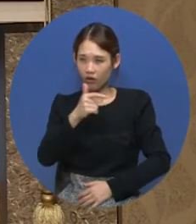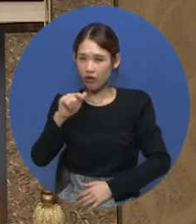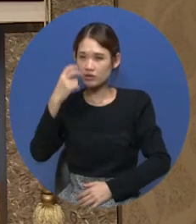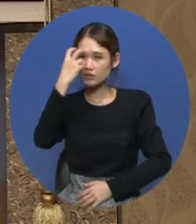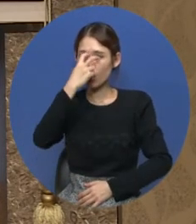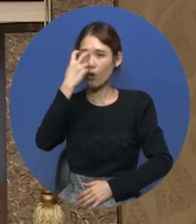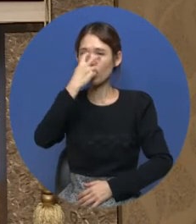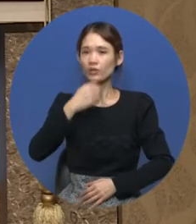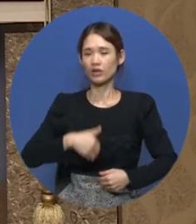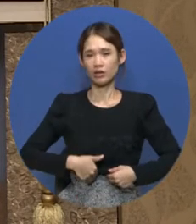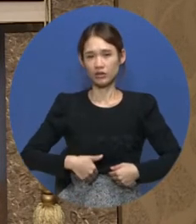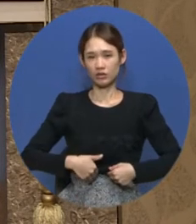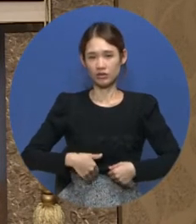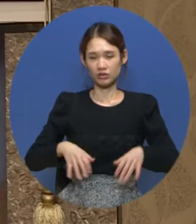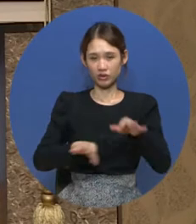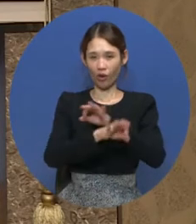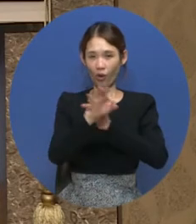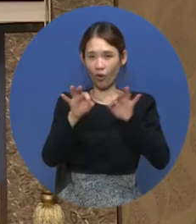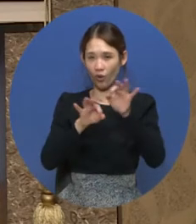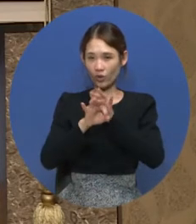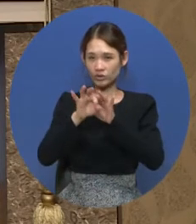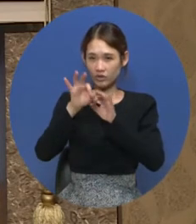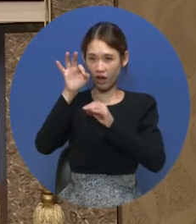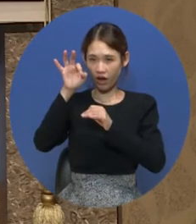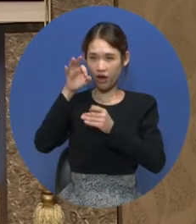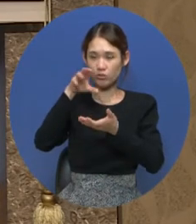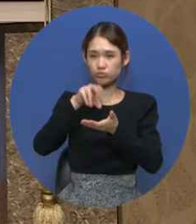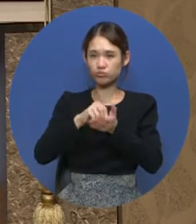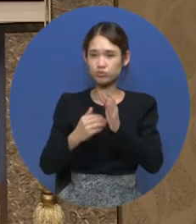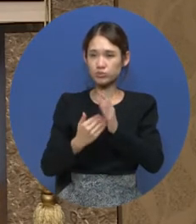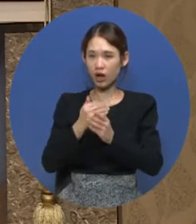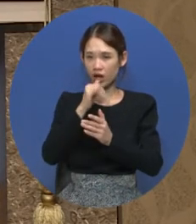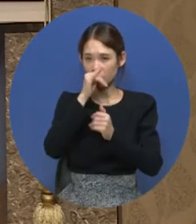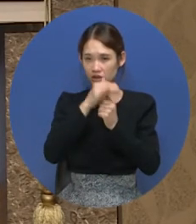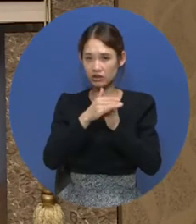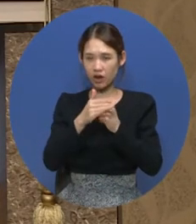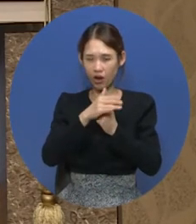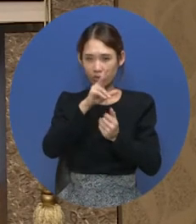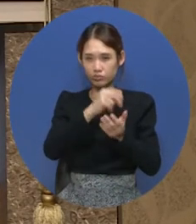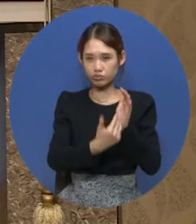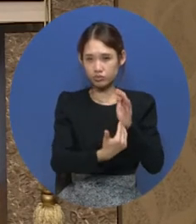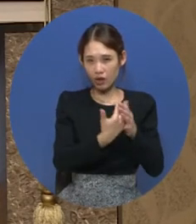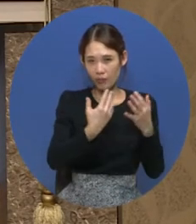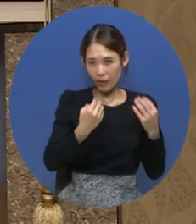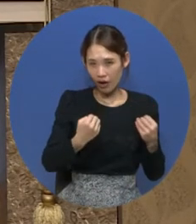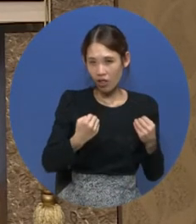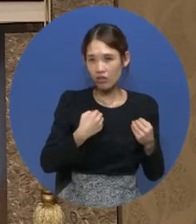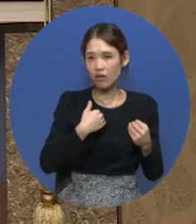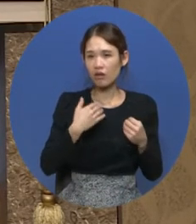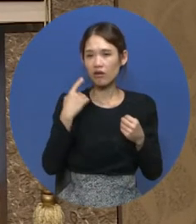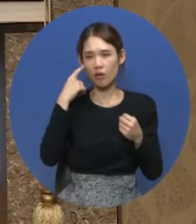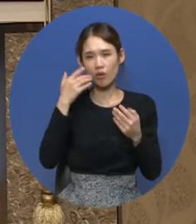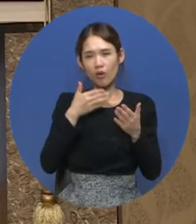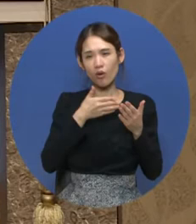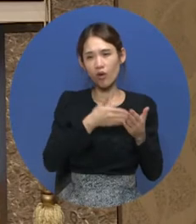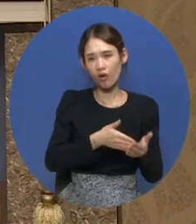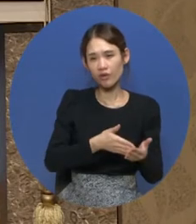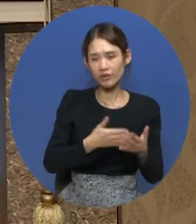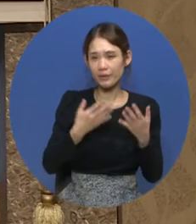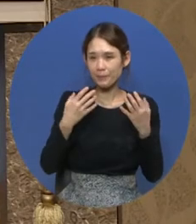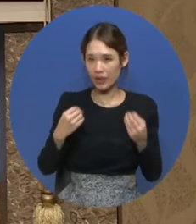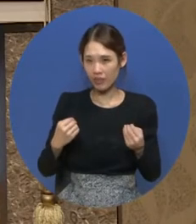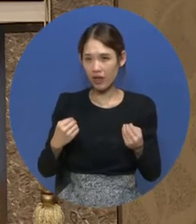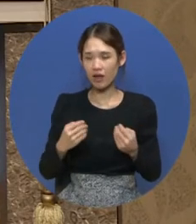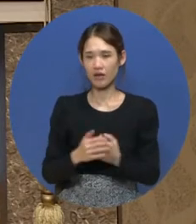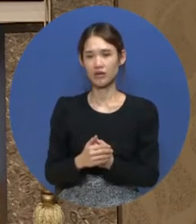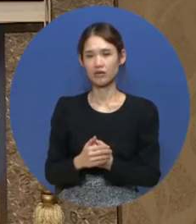되는 그런 경제적인 문제도 많이 이를 있고 그래서 그런 문제를 가지고 저희가 건의를 많이 하고 있고